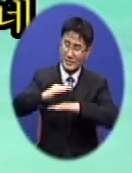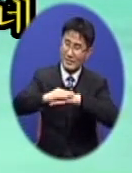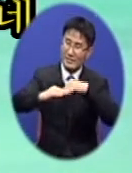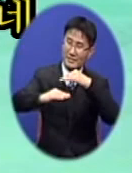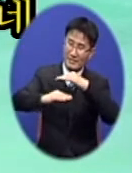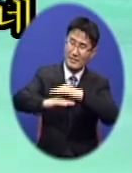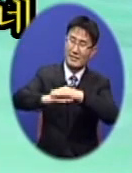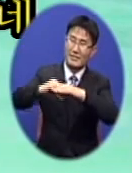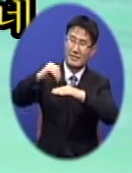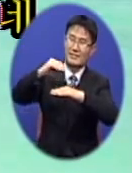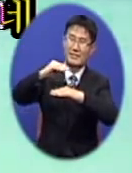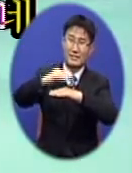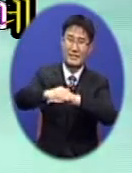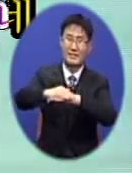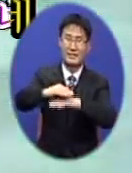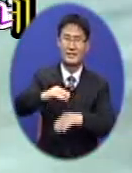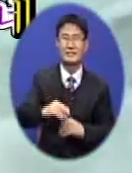자유만 가니